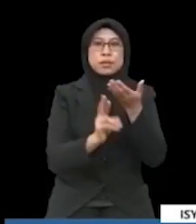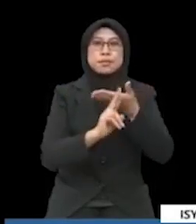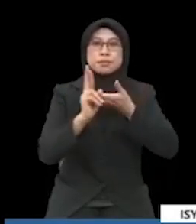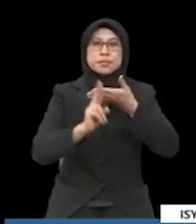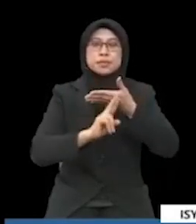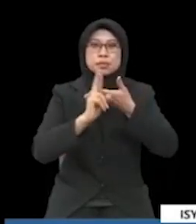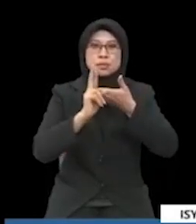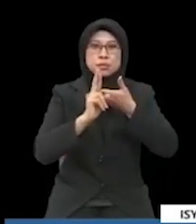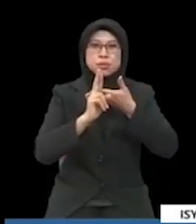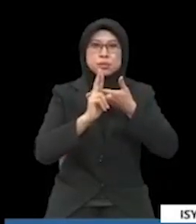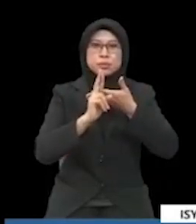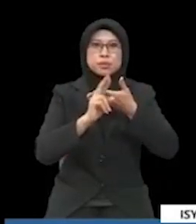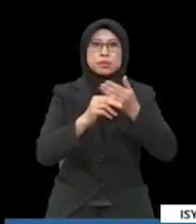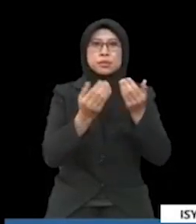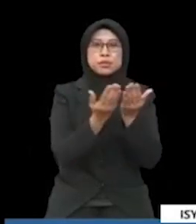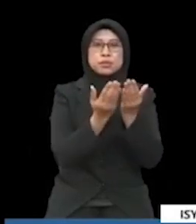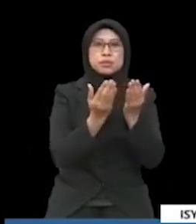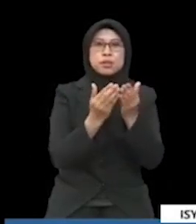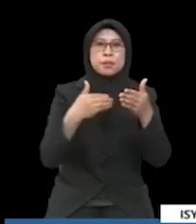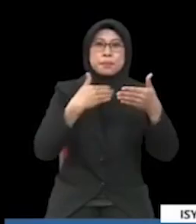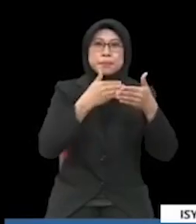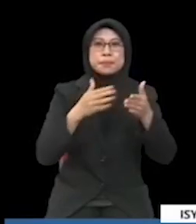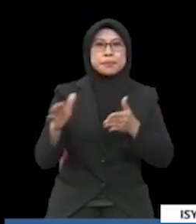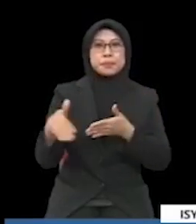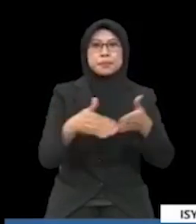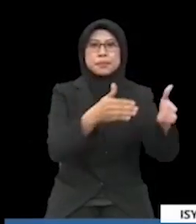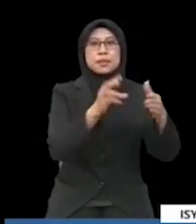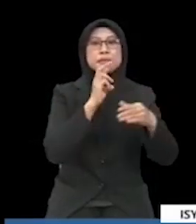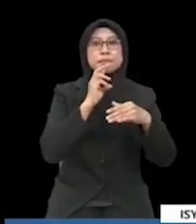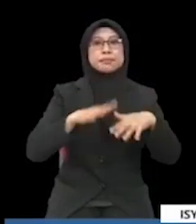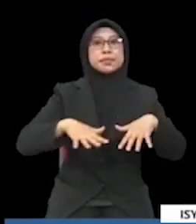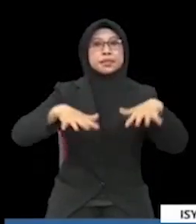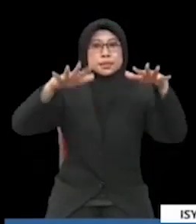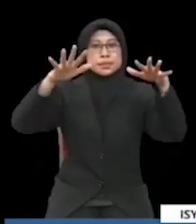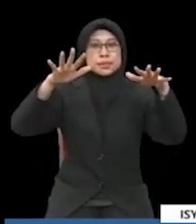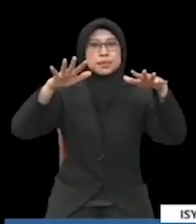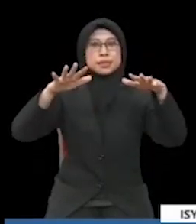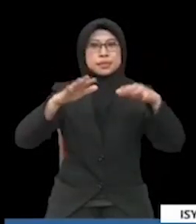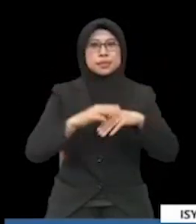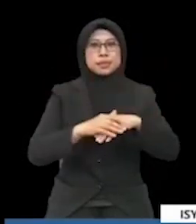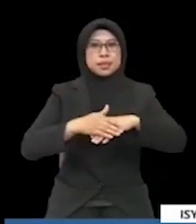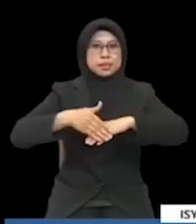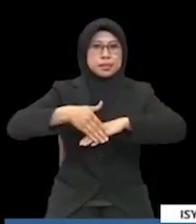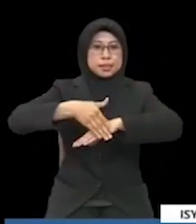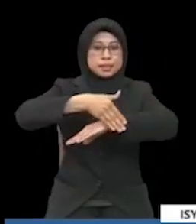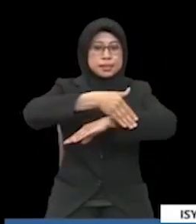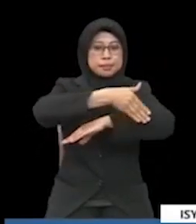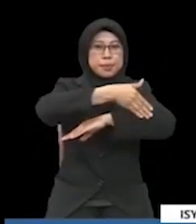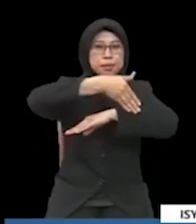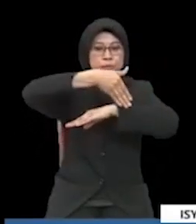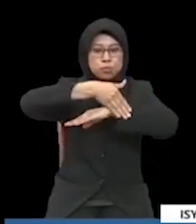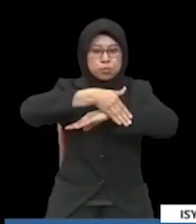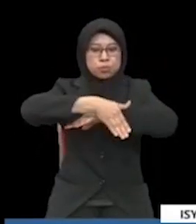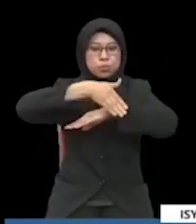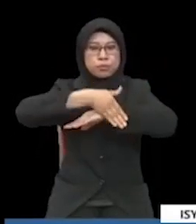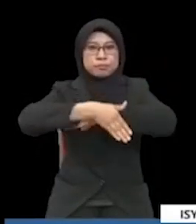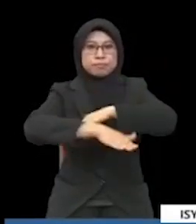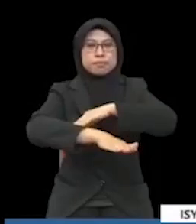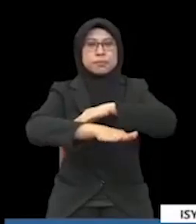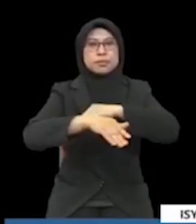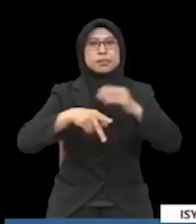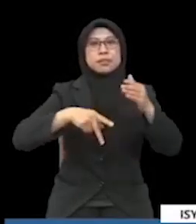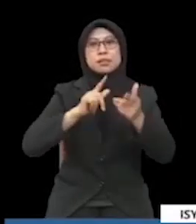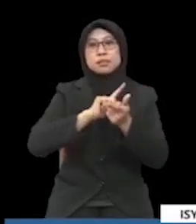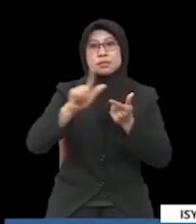yang berisi KKO seperti sekolah berhampiran tengah sungai banjir dan mengalami hakisan tebing telah diluluskan dalam